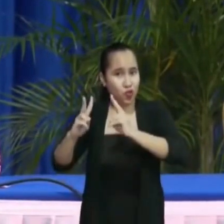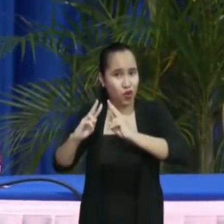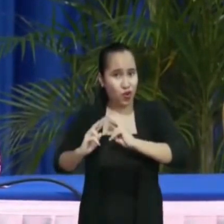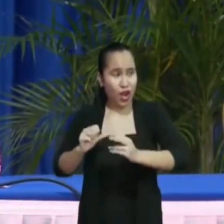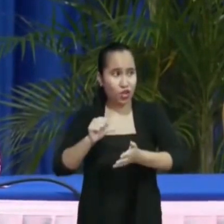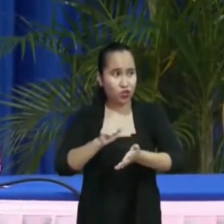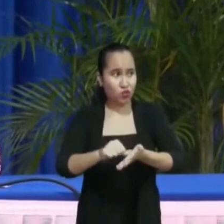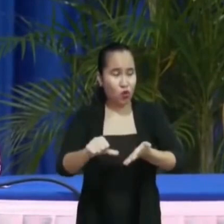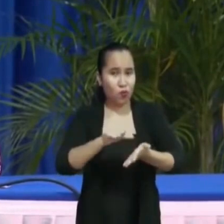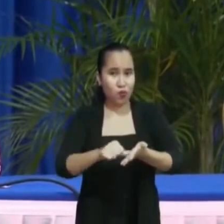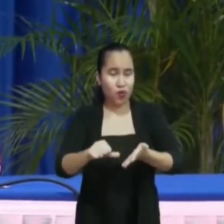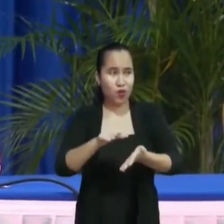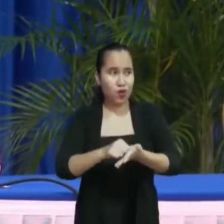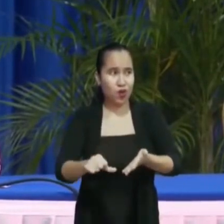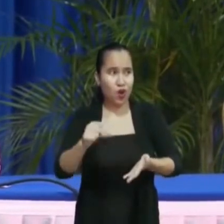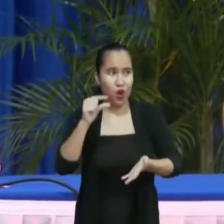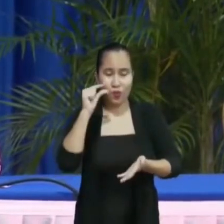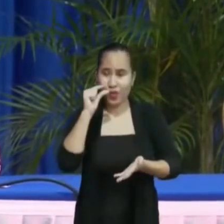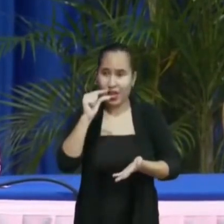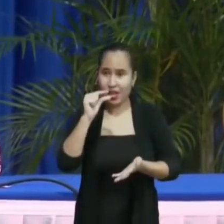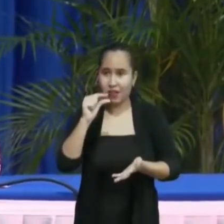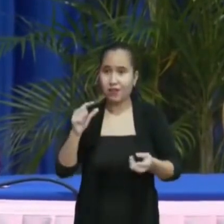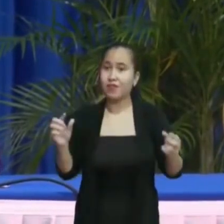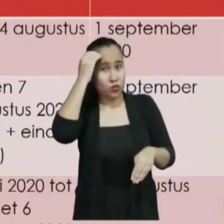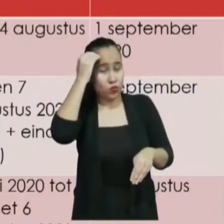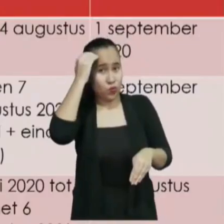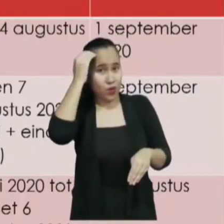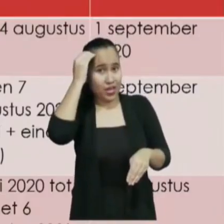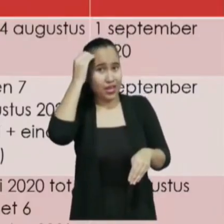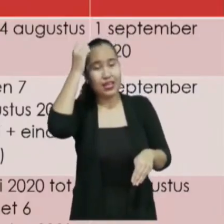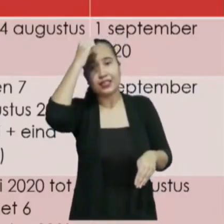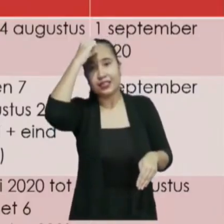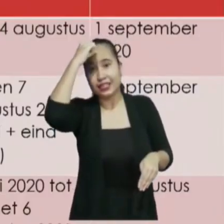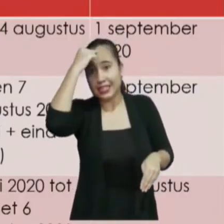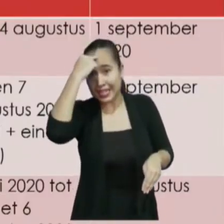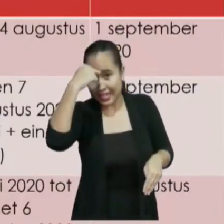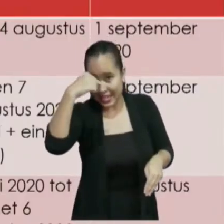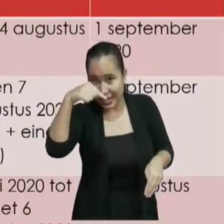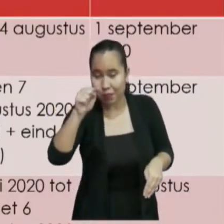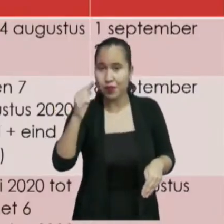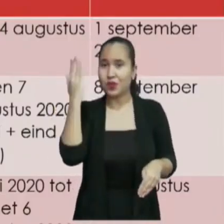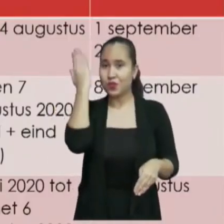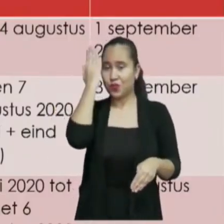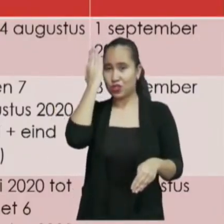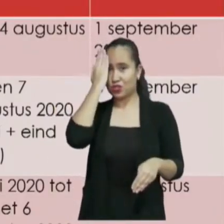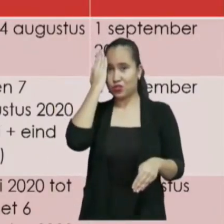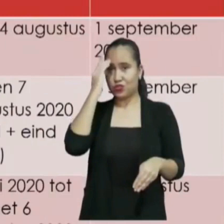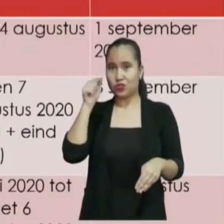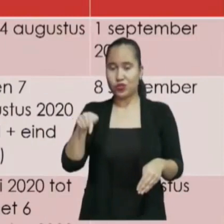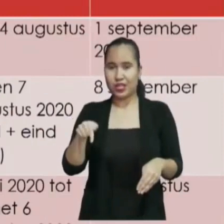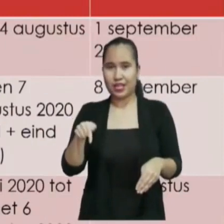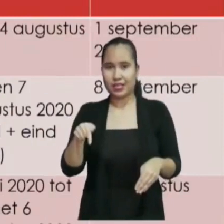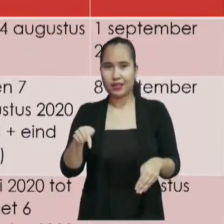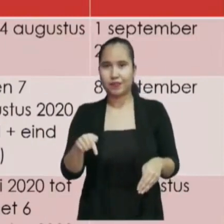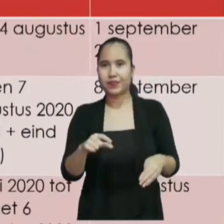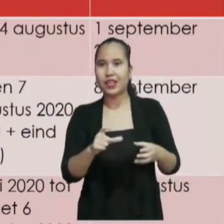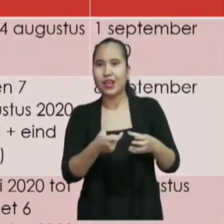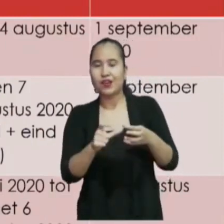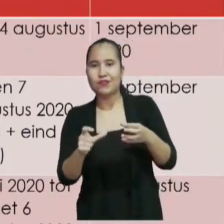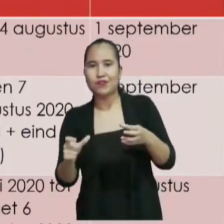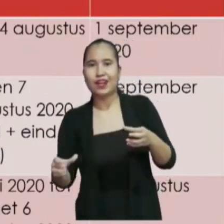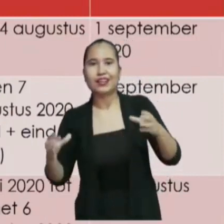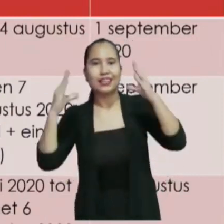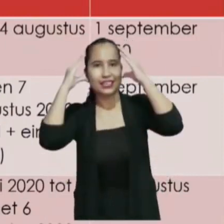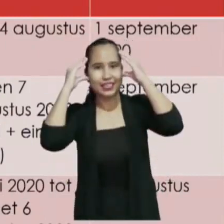dat je let op 1, kennis van dat kind, het inzichtelijk vermogen van dat kind. En bij die vakken, zoals